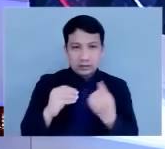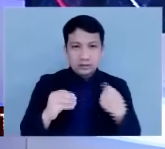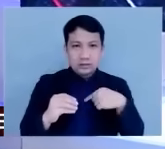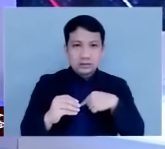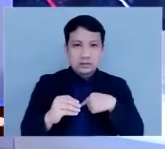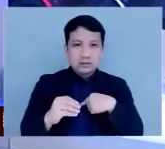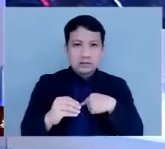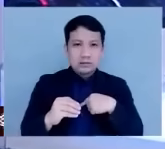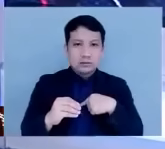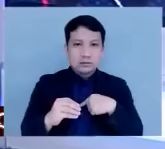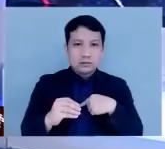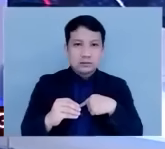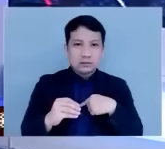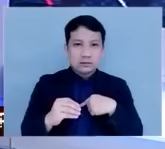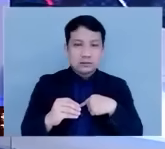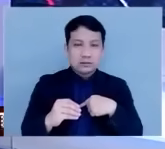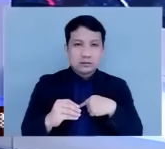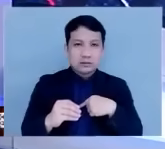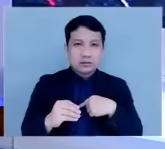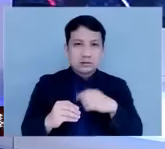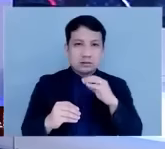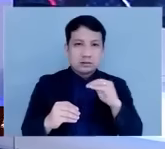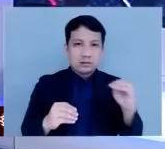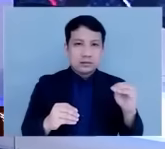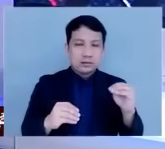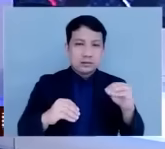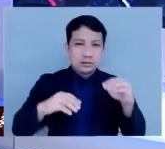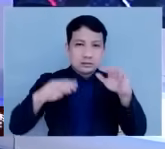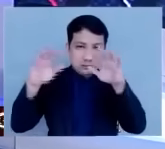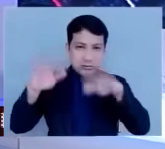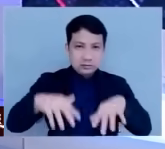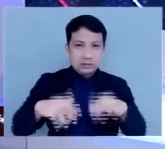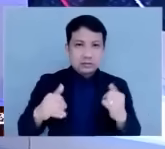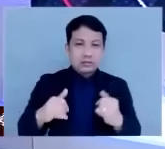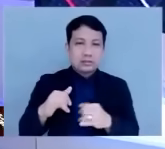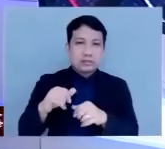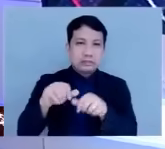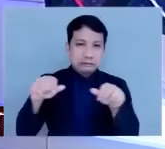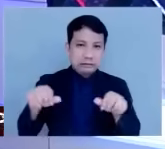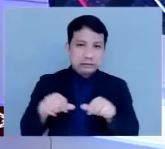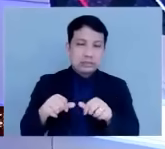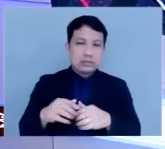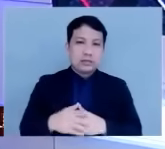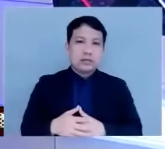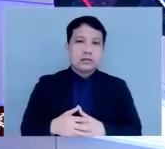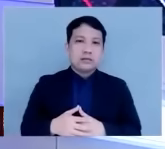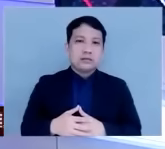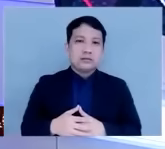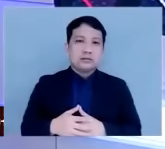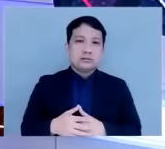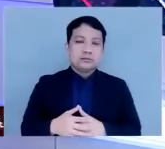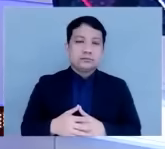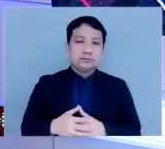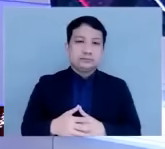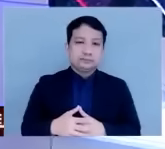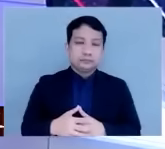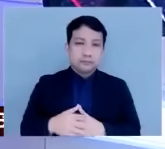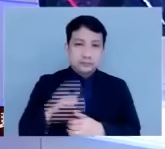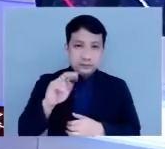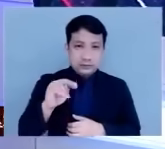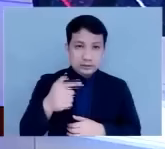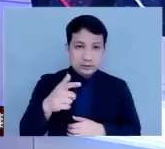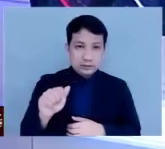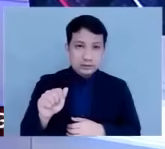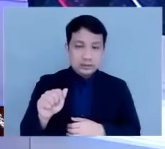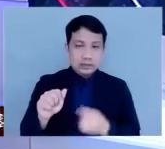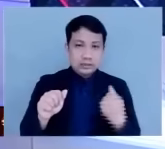30 and so on millimeters yung bagsak ng ulan diyan sa area niyan. Doon naman po sa bandang Naga kung saan na saan nandun yung